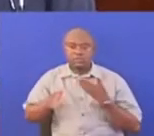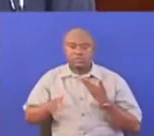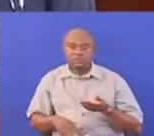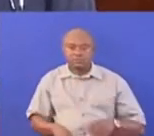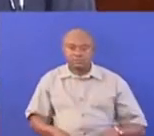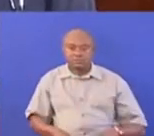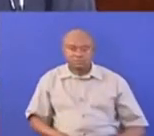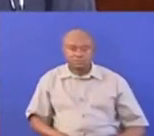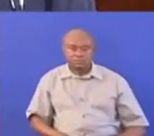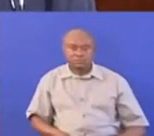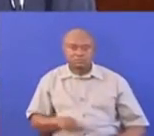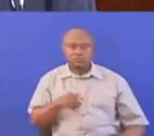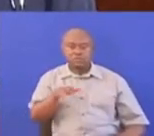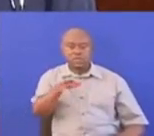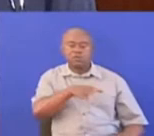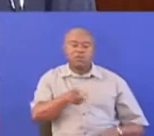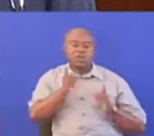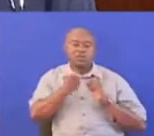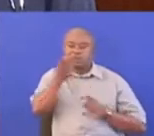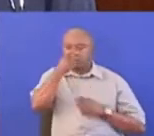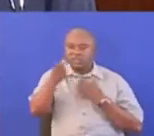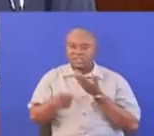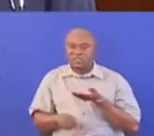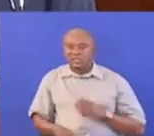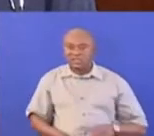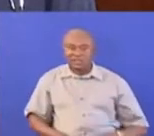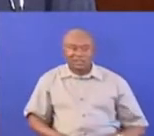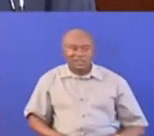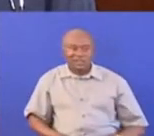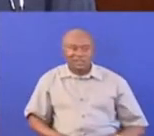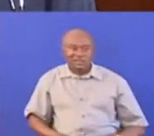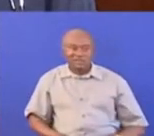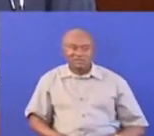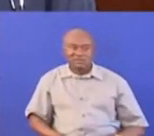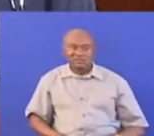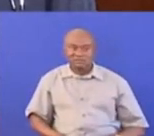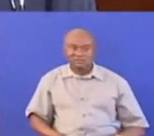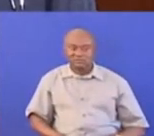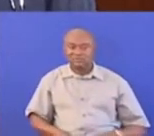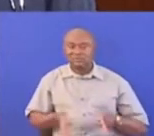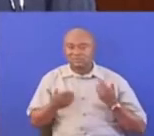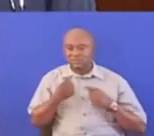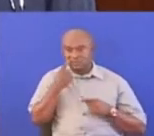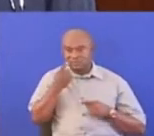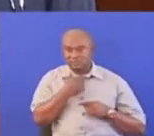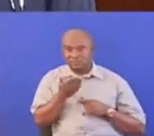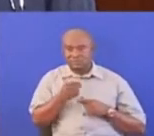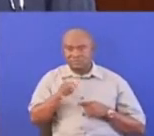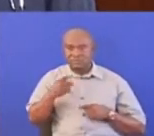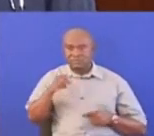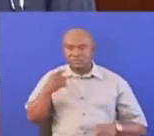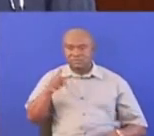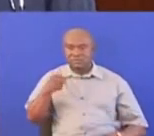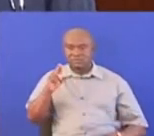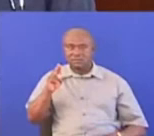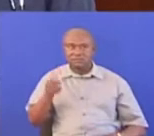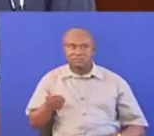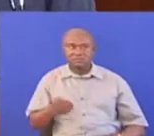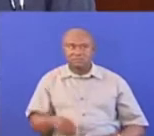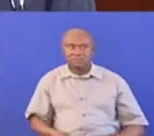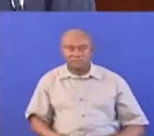tunajua kwenye bwawa la Mwalimu Nyerere tunategemea maji kutoka katika Ruaha Mkuu, lakini pia imetajwa Kidatu na maeneo mengine